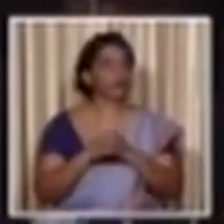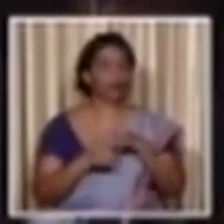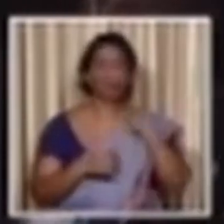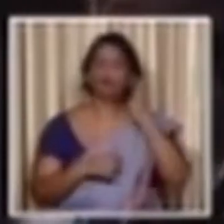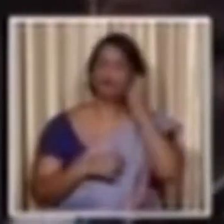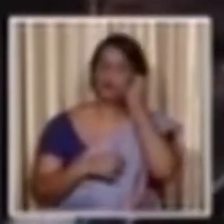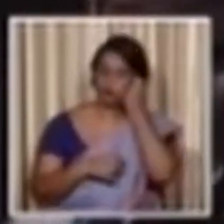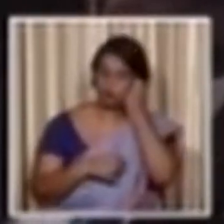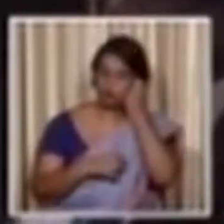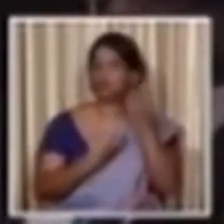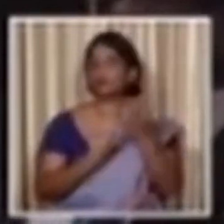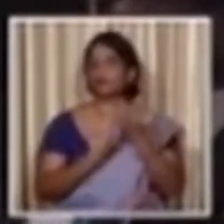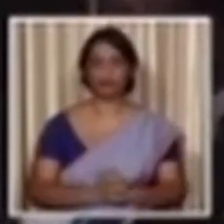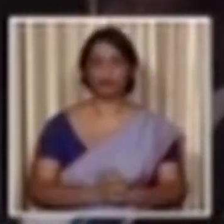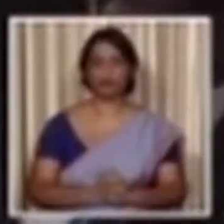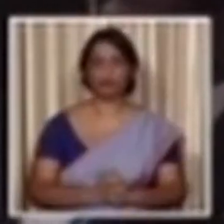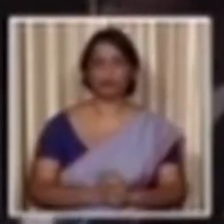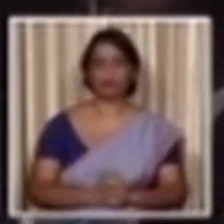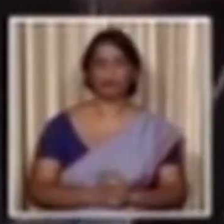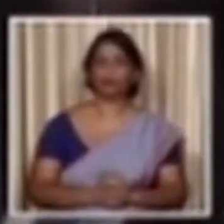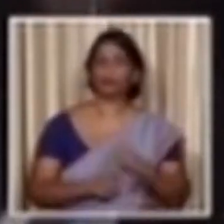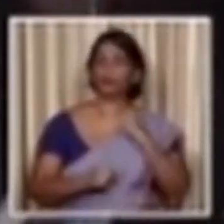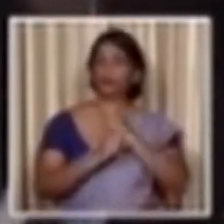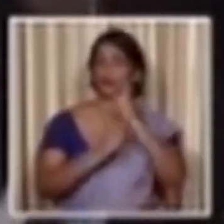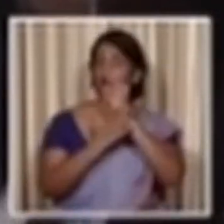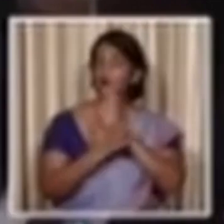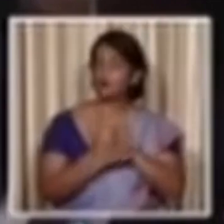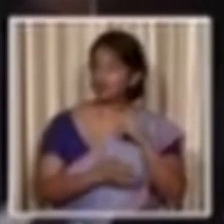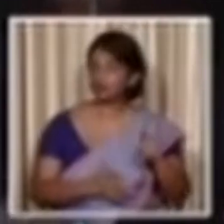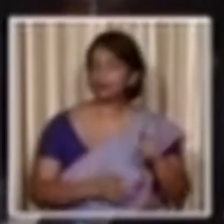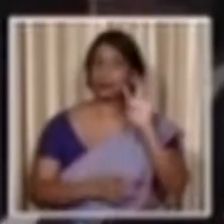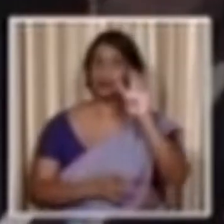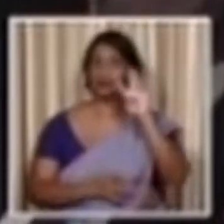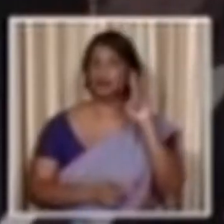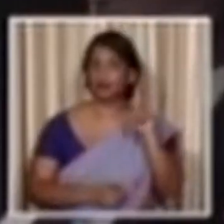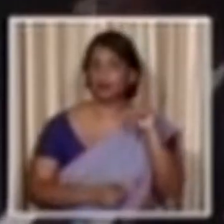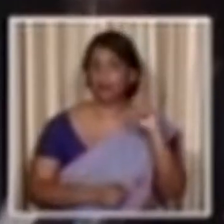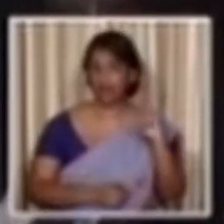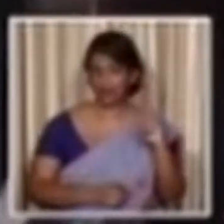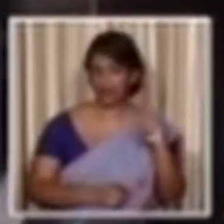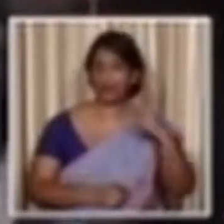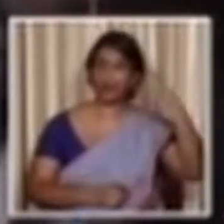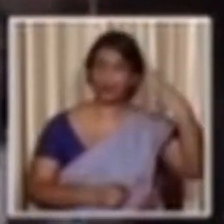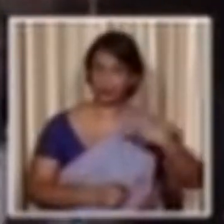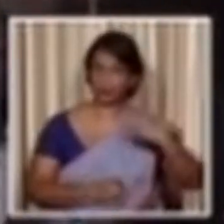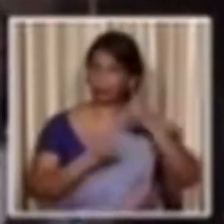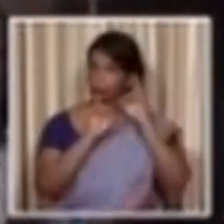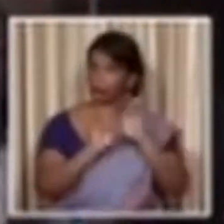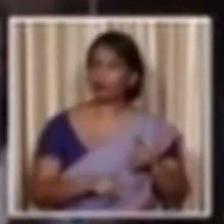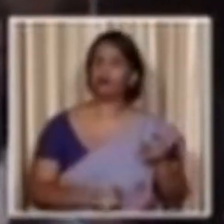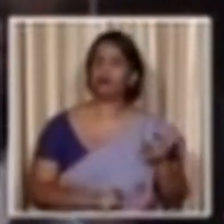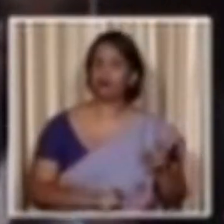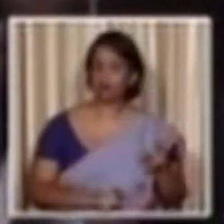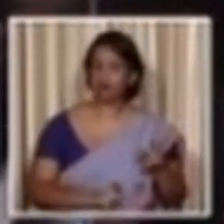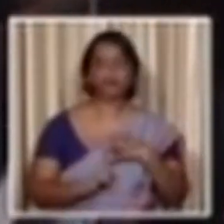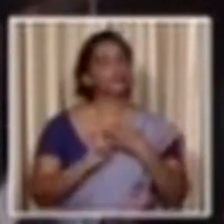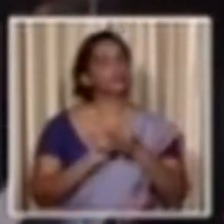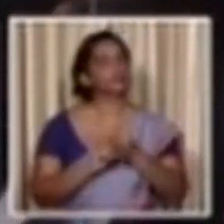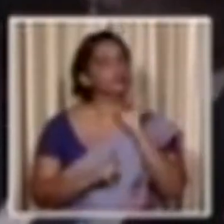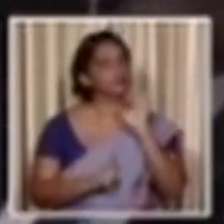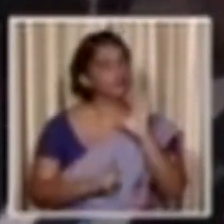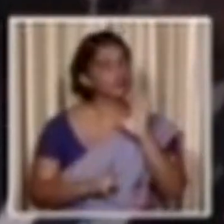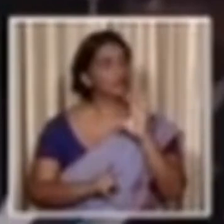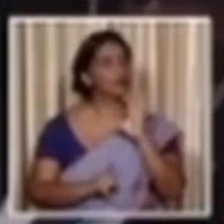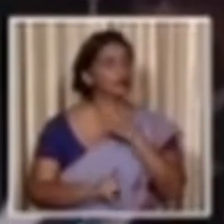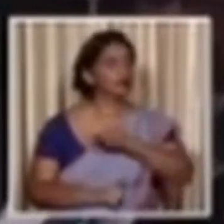අදහස් ලබාගෙන නොමැත. ආණ්ඩුක්‍රම ව්‍යවස්ථාවේ 41.2 වගන්තිය යටතේ